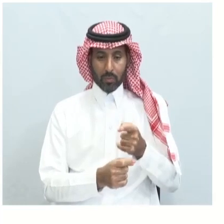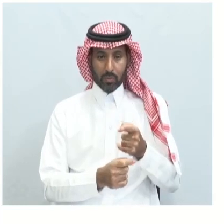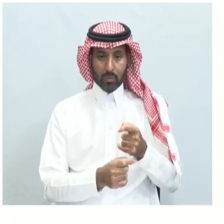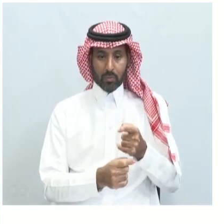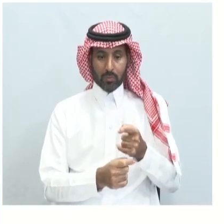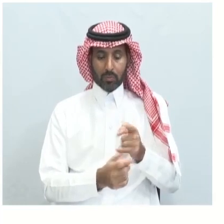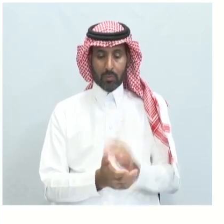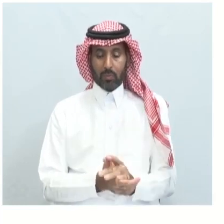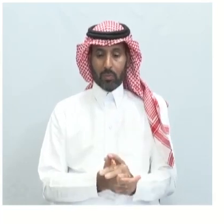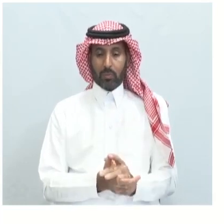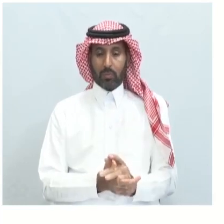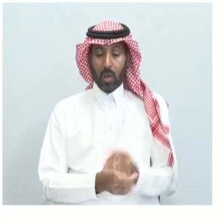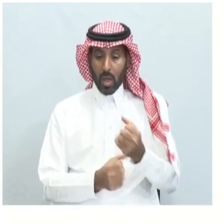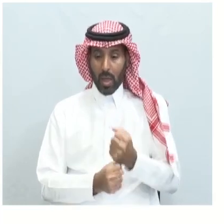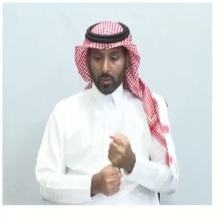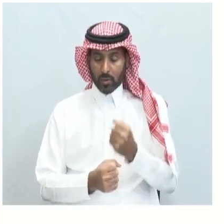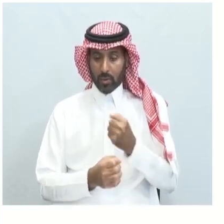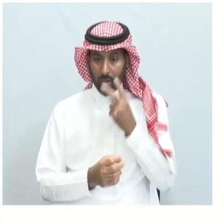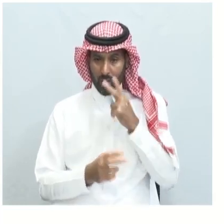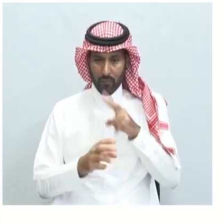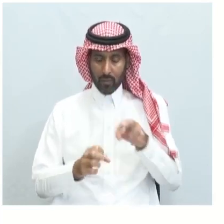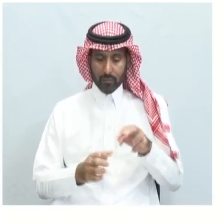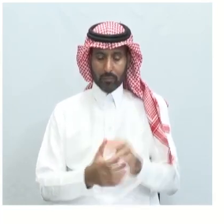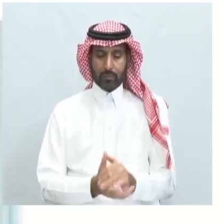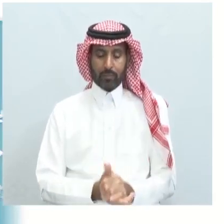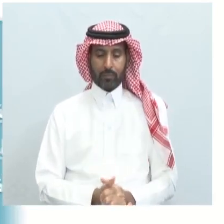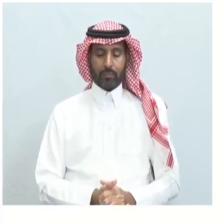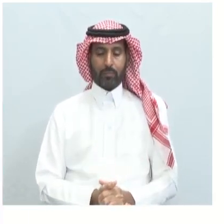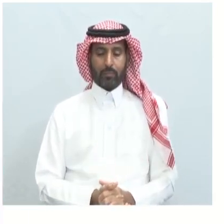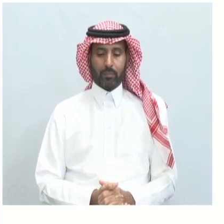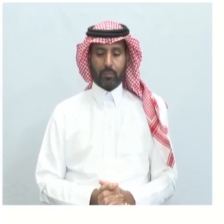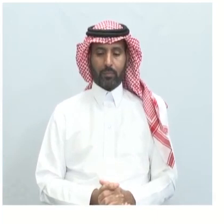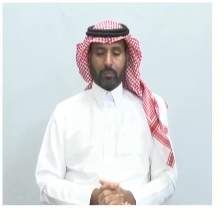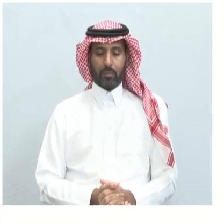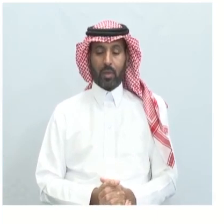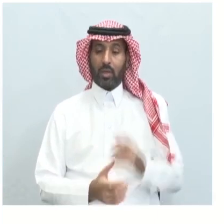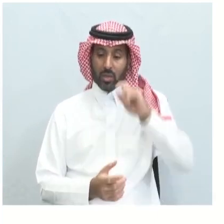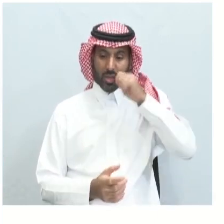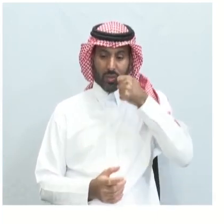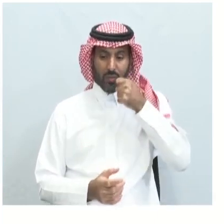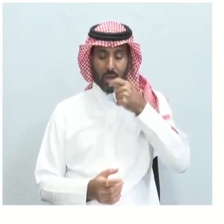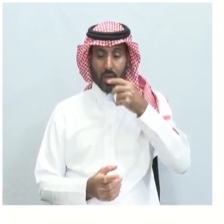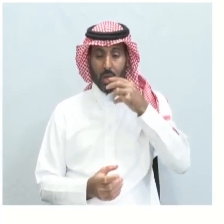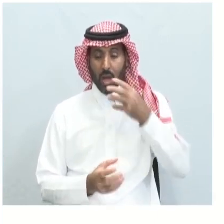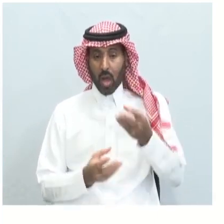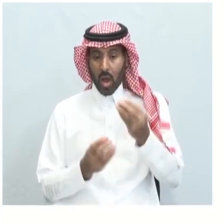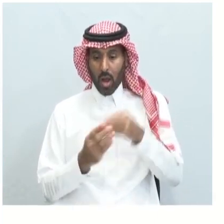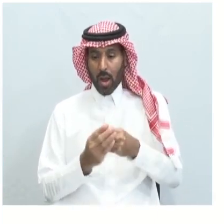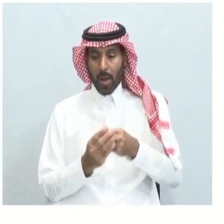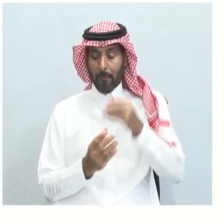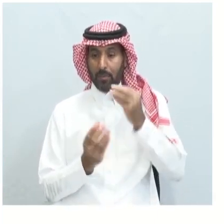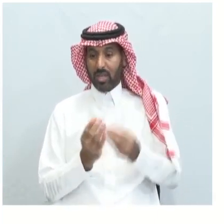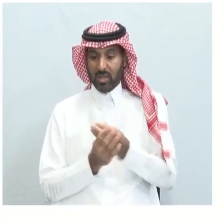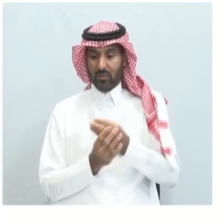لتخفيف من المخاطر التي قد تتعرض لها المركبات ذاتيه القياده مثل تشفير كافه البيانات